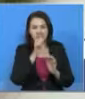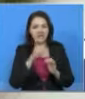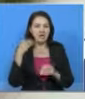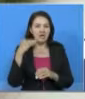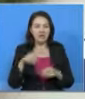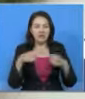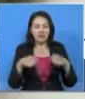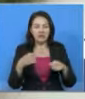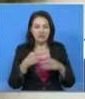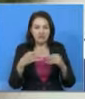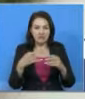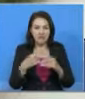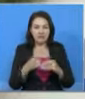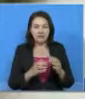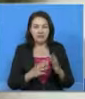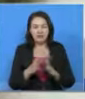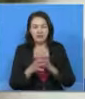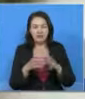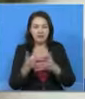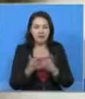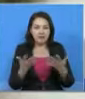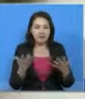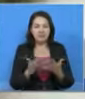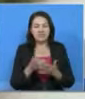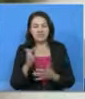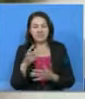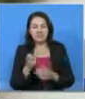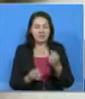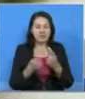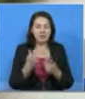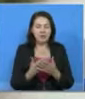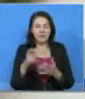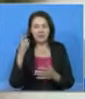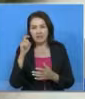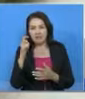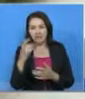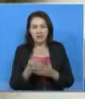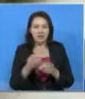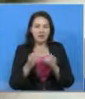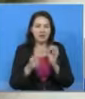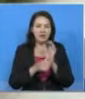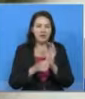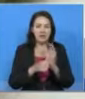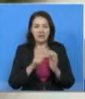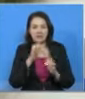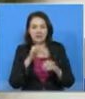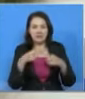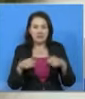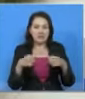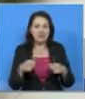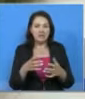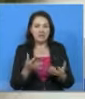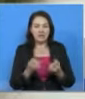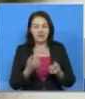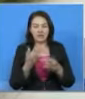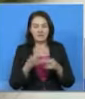Ақтөбе сауда желілерінен көкөністер мен жемістердің құрамына нитраттарды анықтау барысында 16 сынама сатып алынған. Және